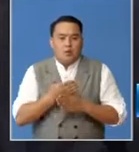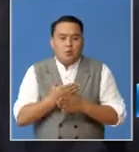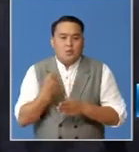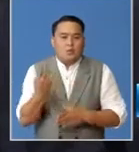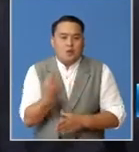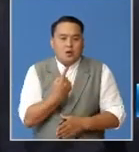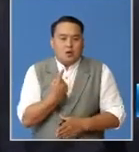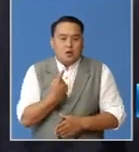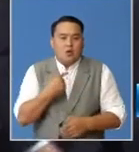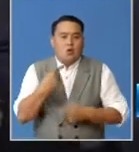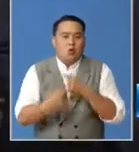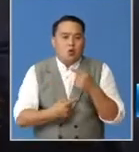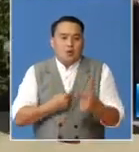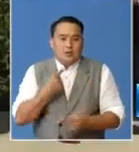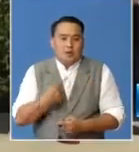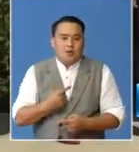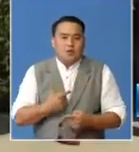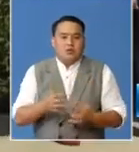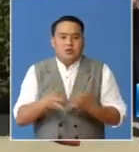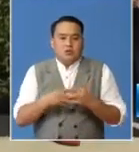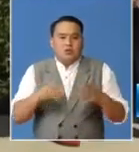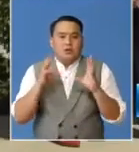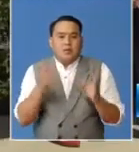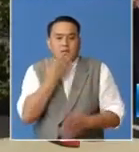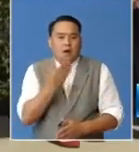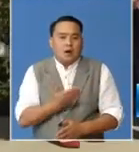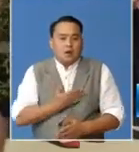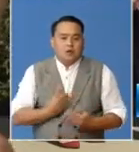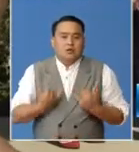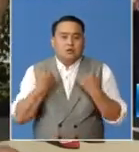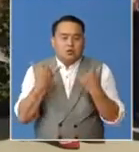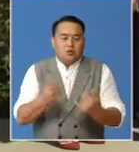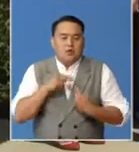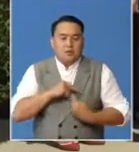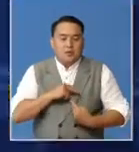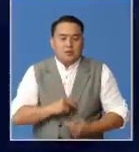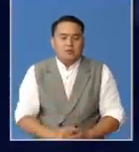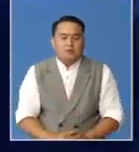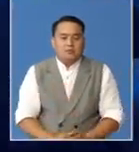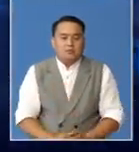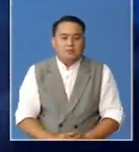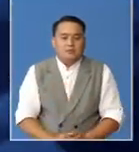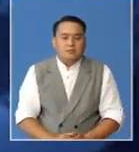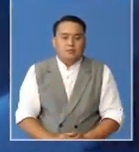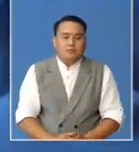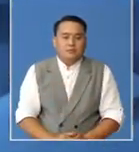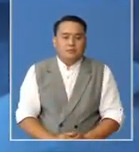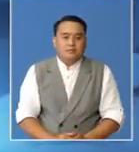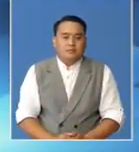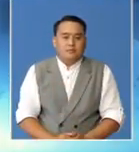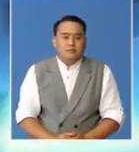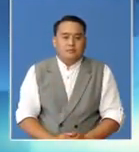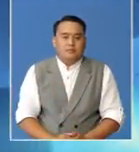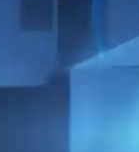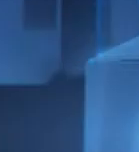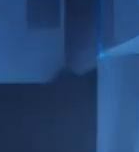біреу. Өскелең ұрпаққа ел мен жерге деген махаббатты, адал еңбекті насихаттау. Гүлжанат Мақұлжанова, Жайық Құрманбаев,